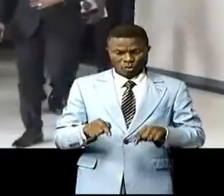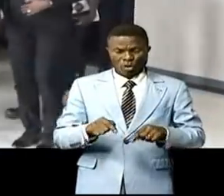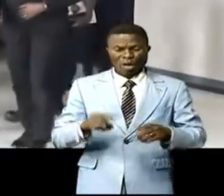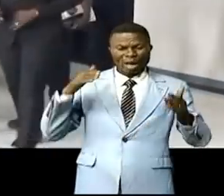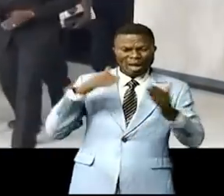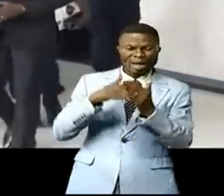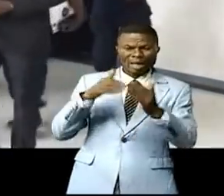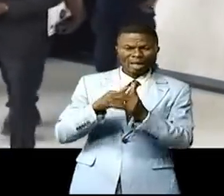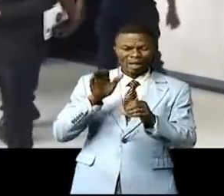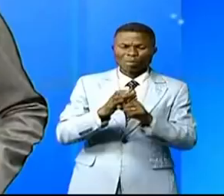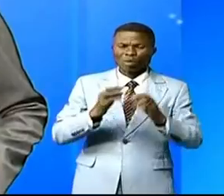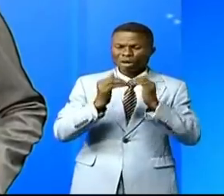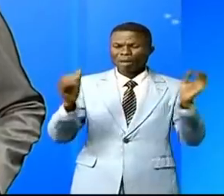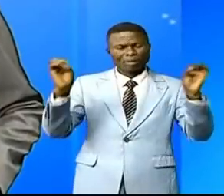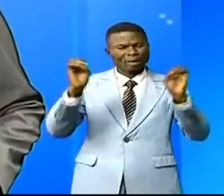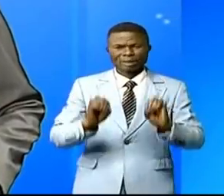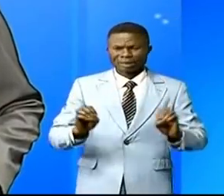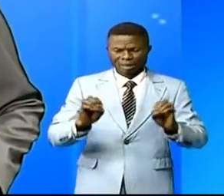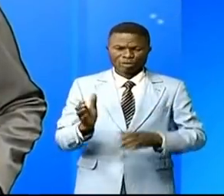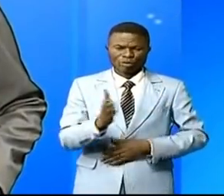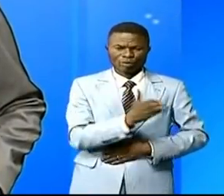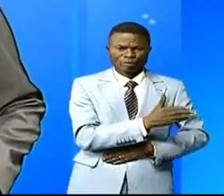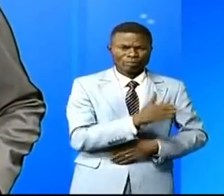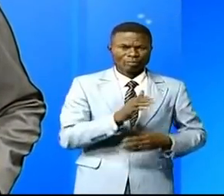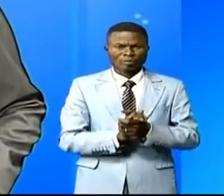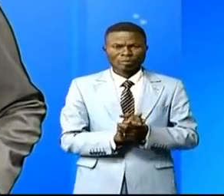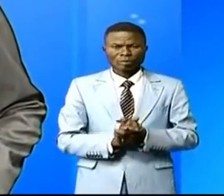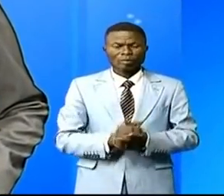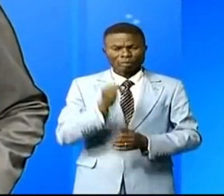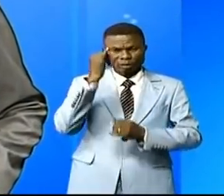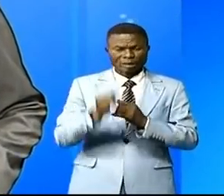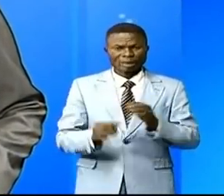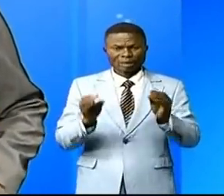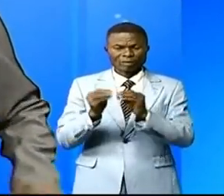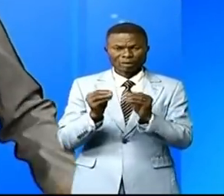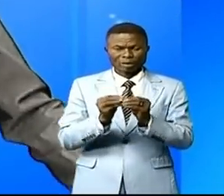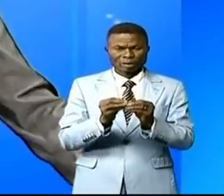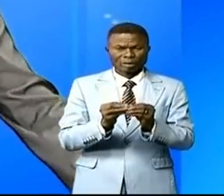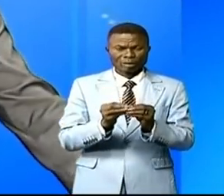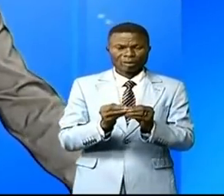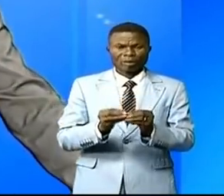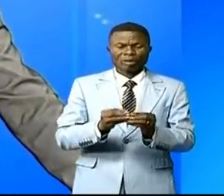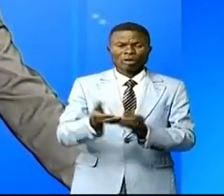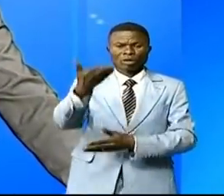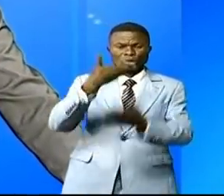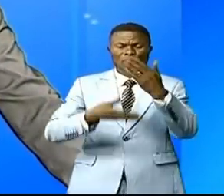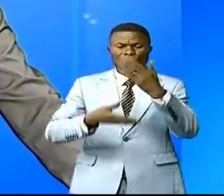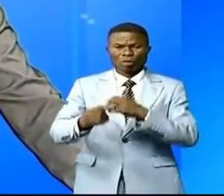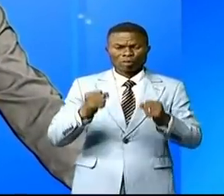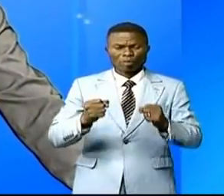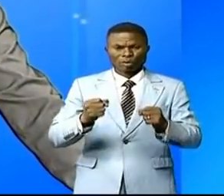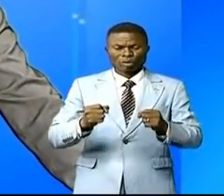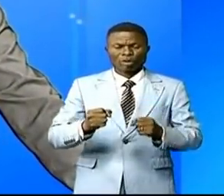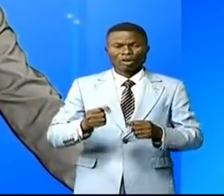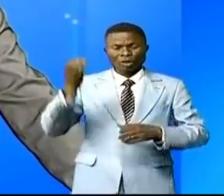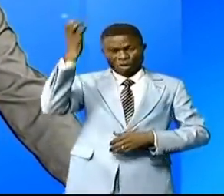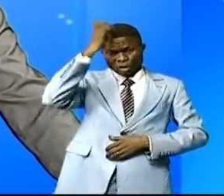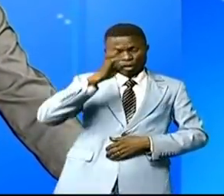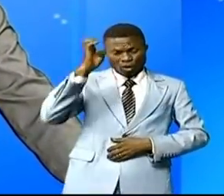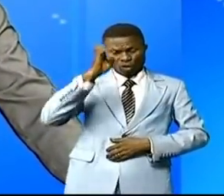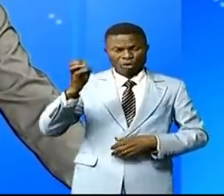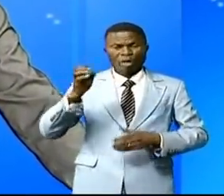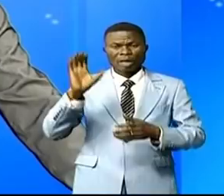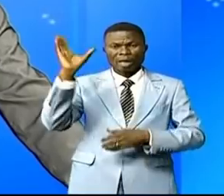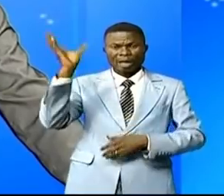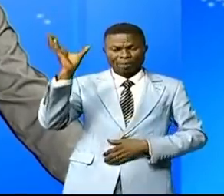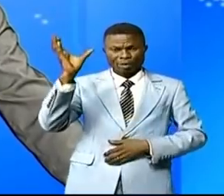par l'insécurité. Au terme d'une cérémonie de passation de commandement, le colonel Pierre Mungila